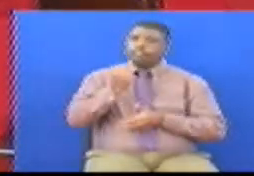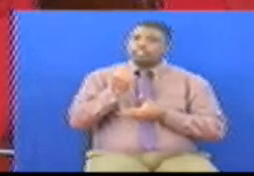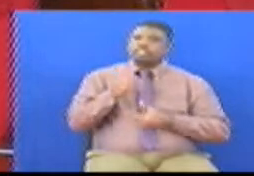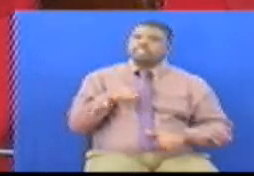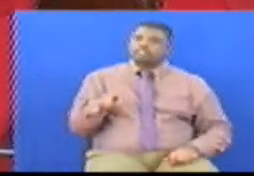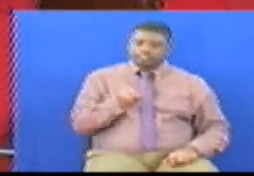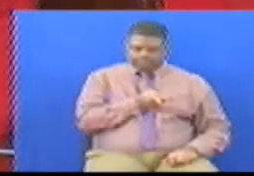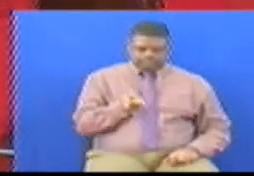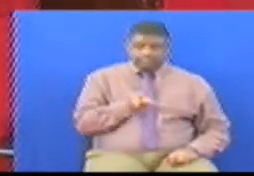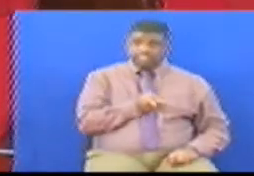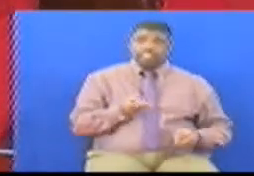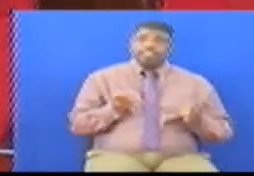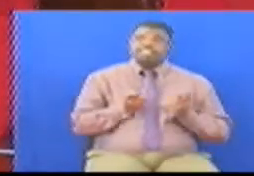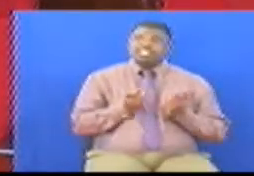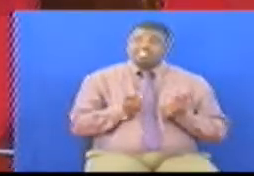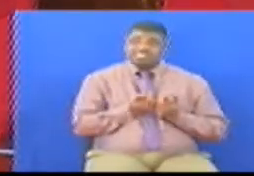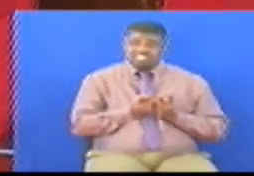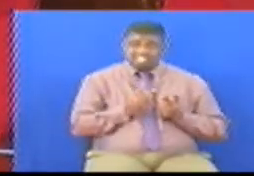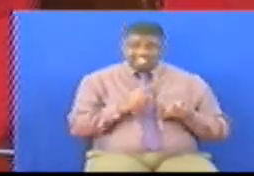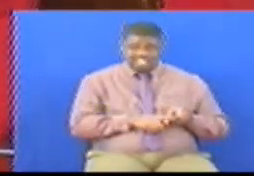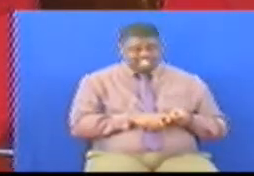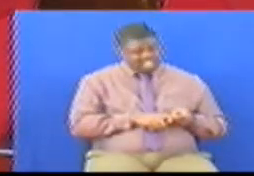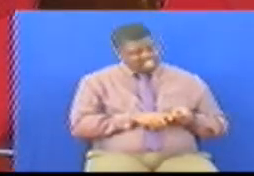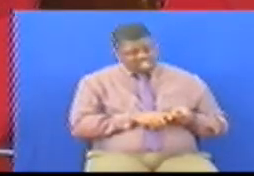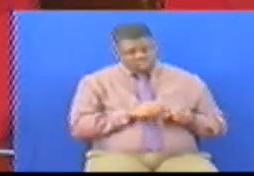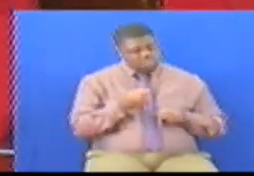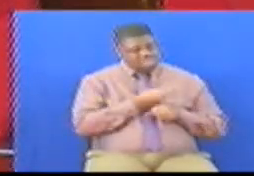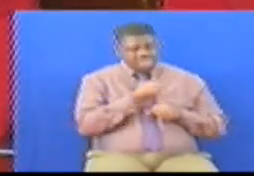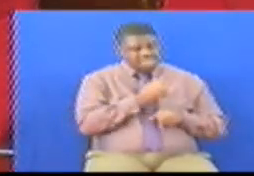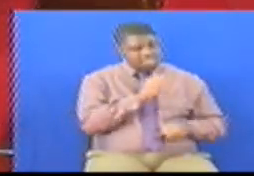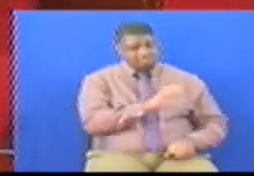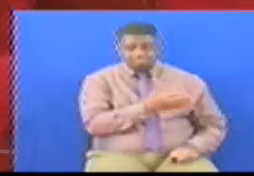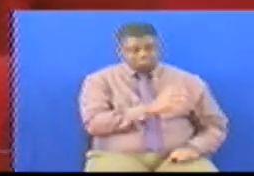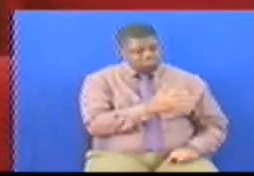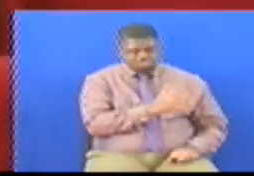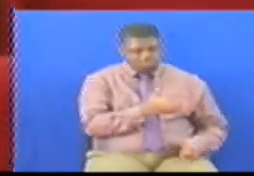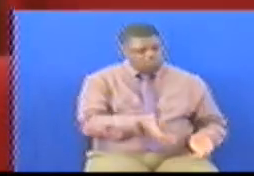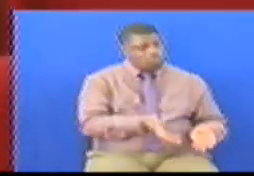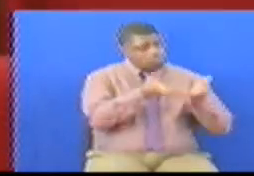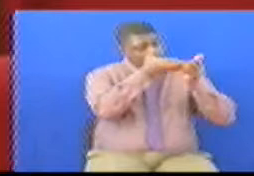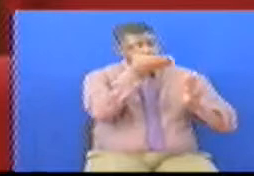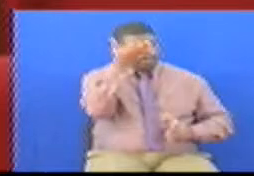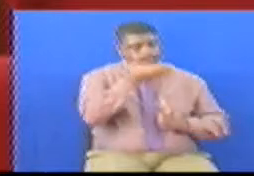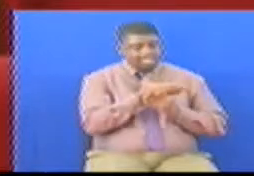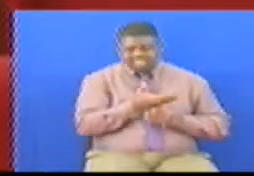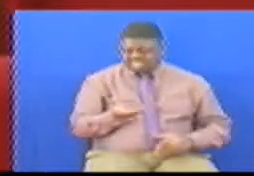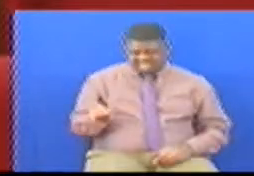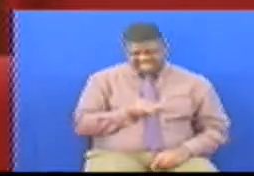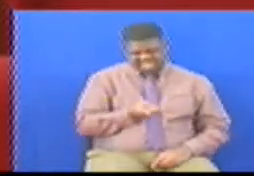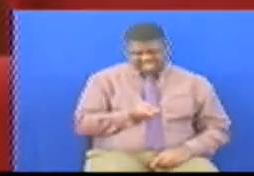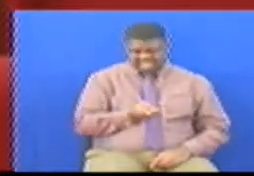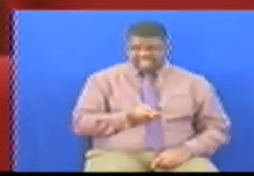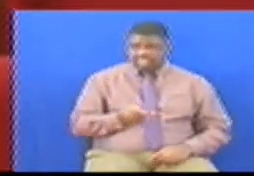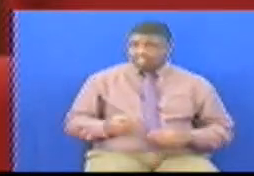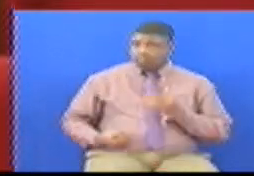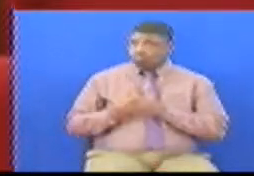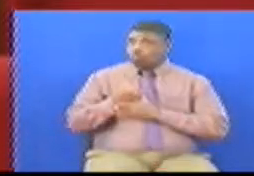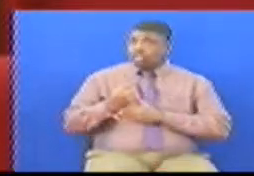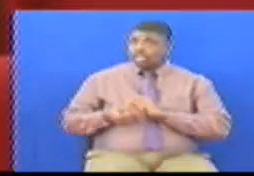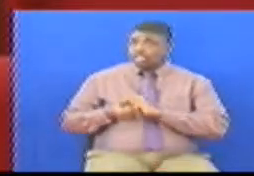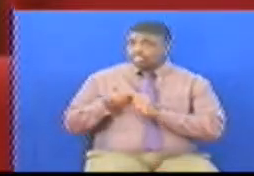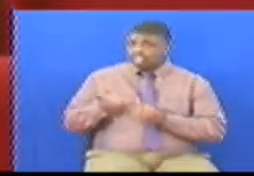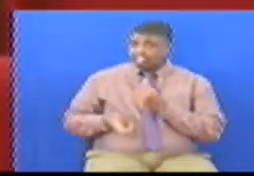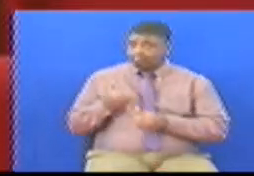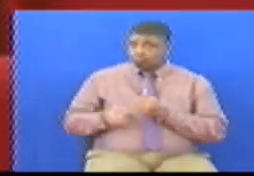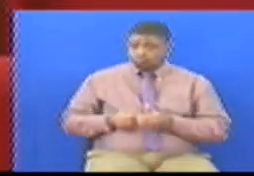inatatiza utendaji wenye ufanisi na malengo ya ukuzaji wa benki hizo. Mheshimiwa Spika, kutokana na changamoto za mtaji,